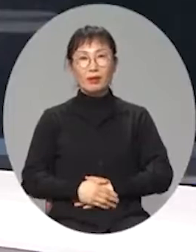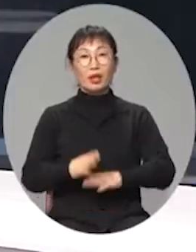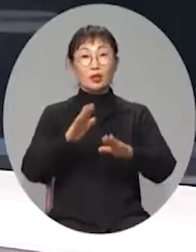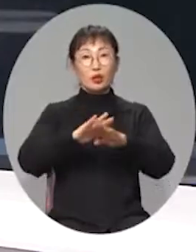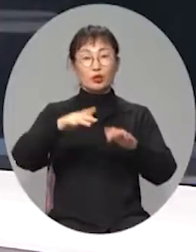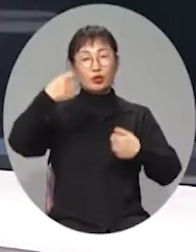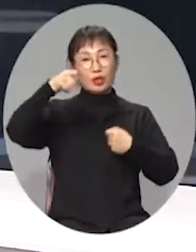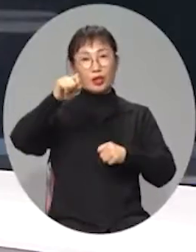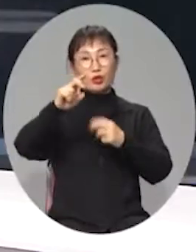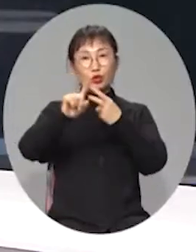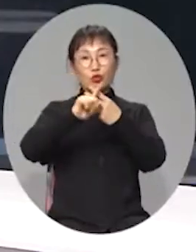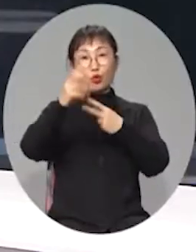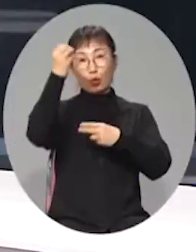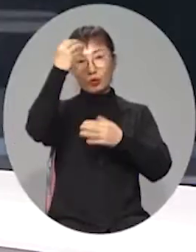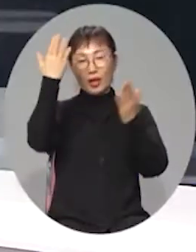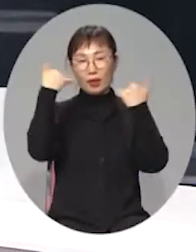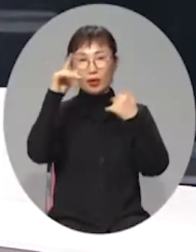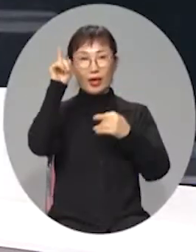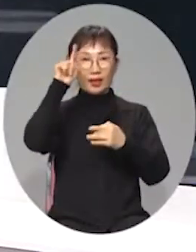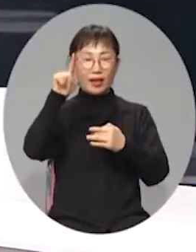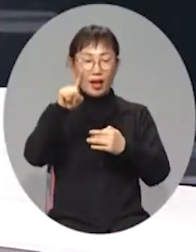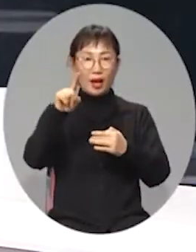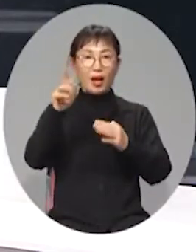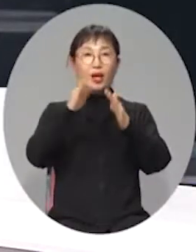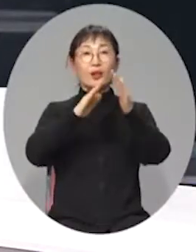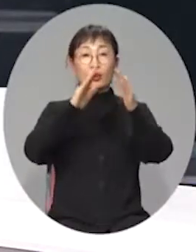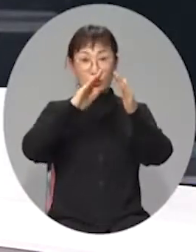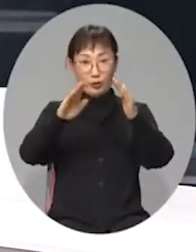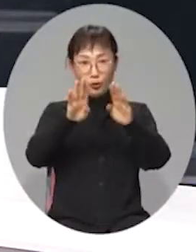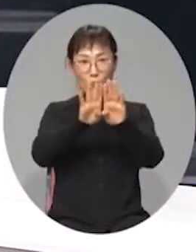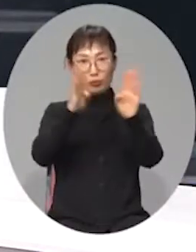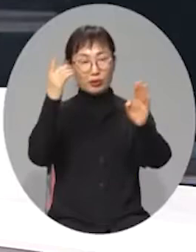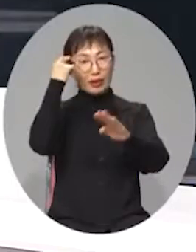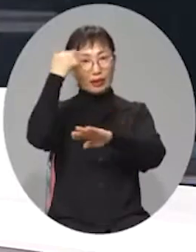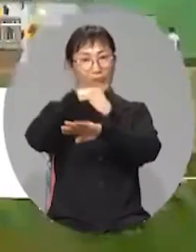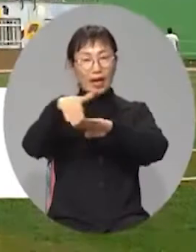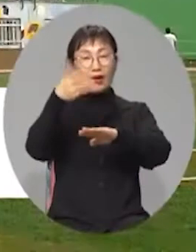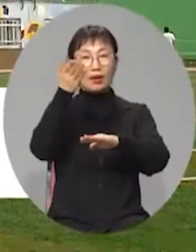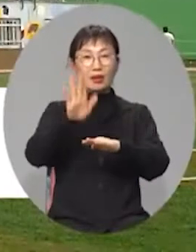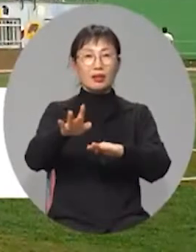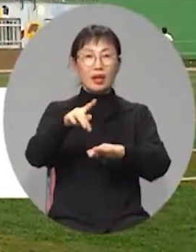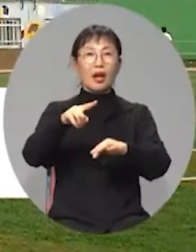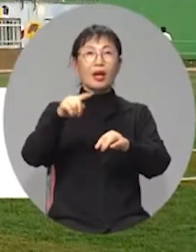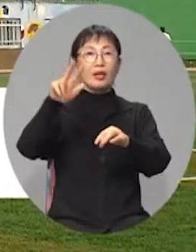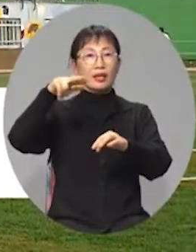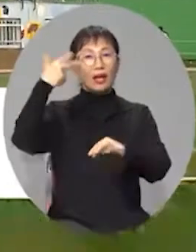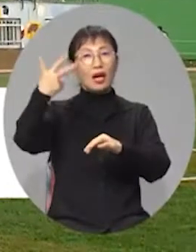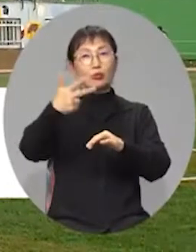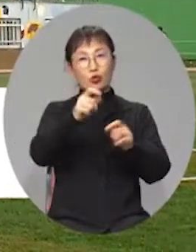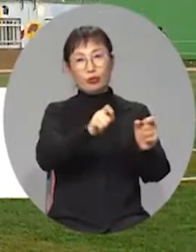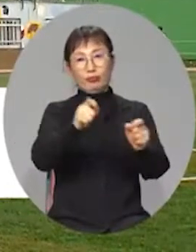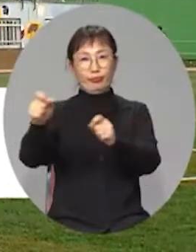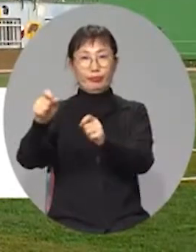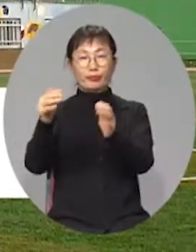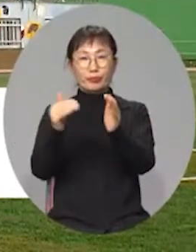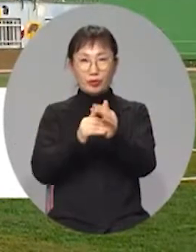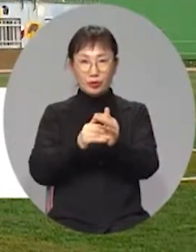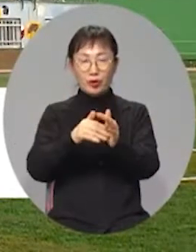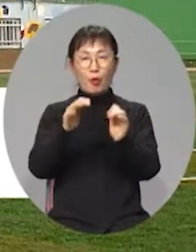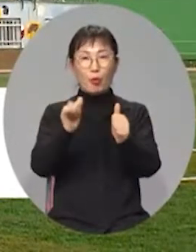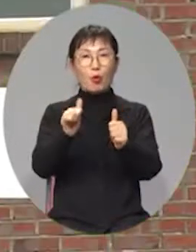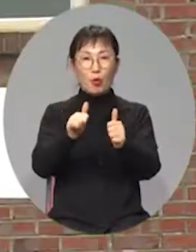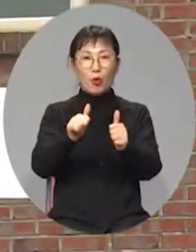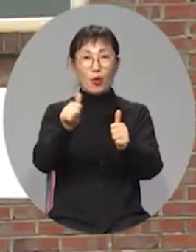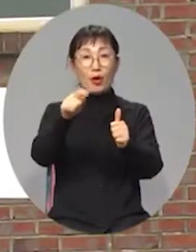전주 예술 중고가 내일 정상 등교를 예고 했지만 등교를 다음 주를 이루었습니다 전주예술고등학교 안게 자는 법원에